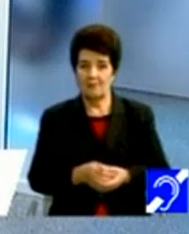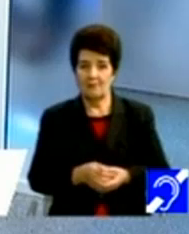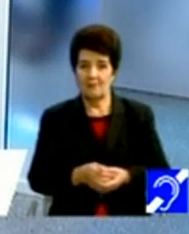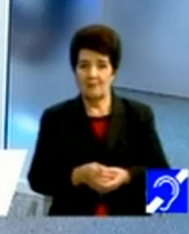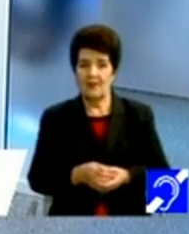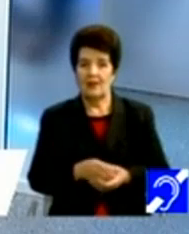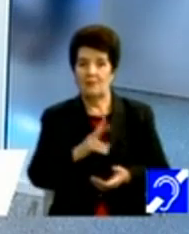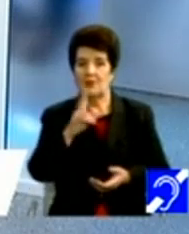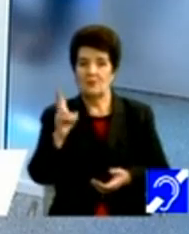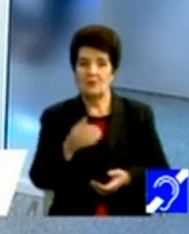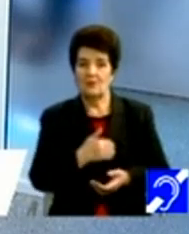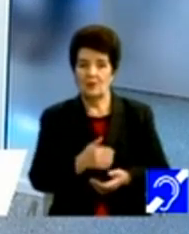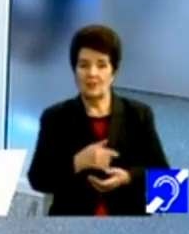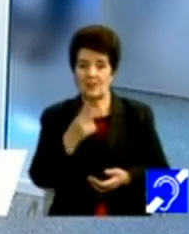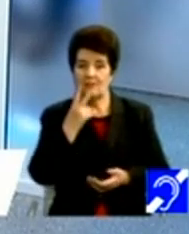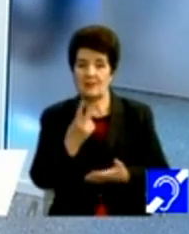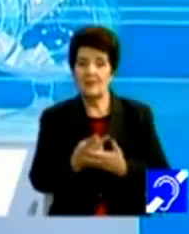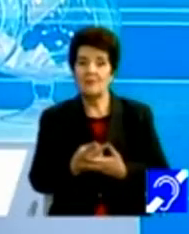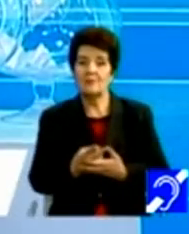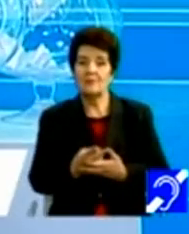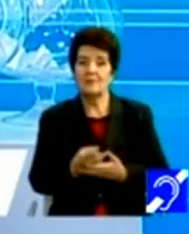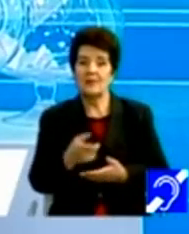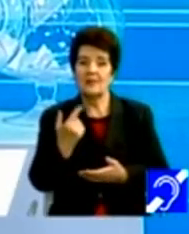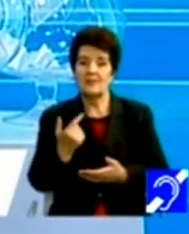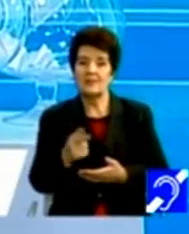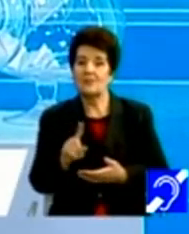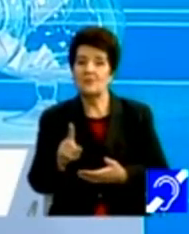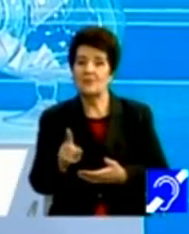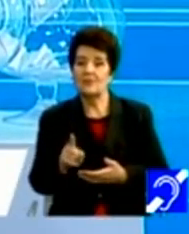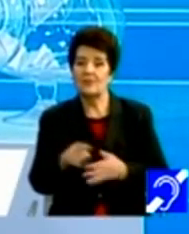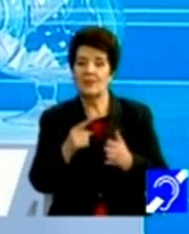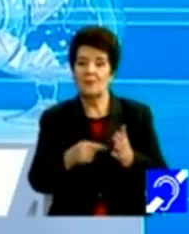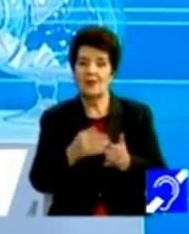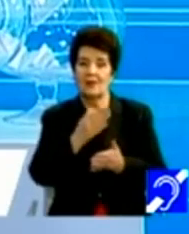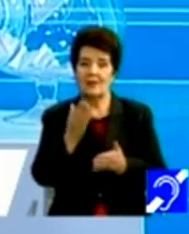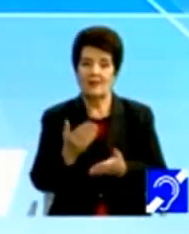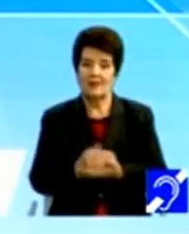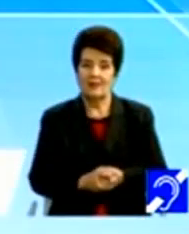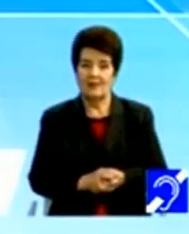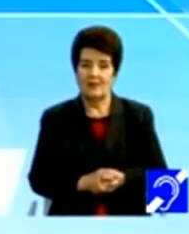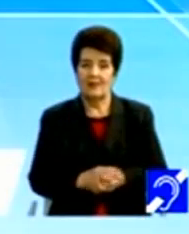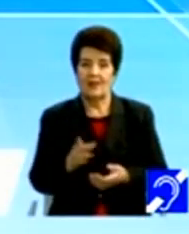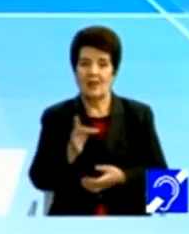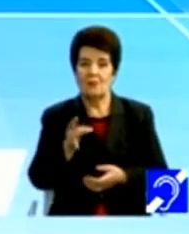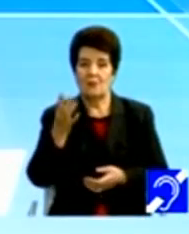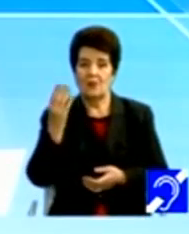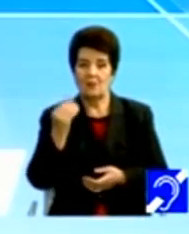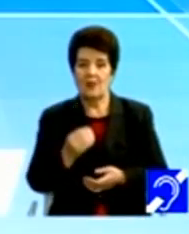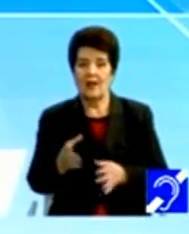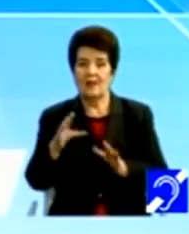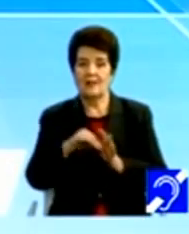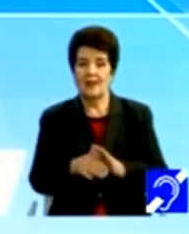cu cine doriți, dar haideți să dăm citire întrebărilor. Domnul Țicu, ce v-a căzut dumneavoastră? Data și anul în care Republica Moldova a aderat